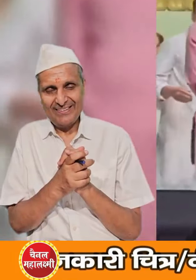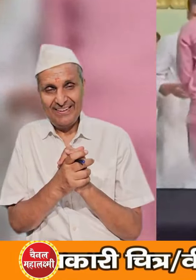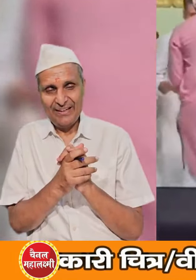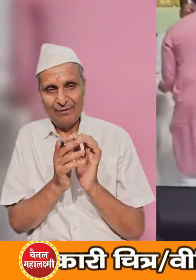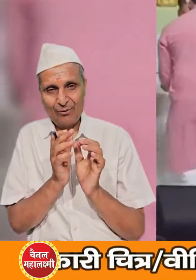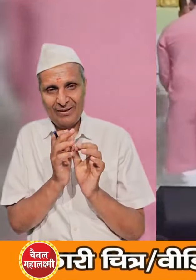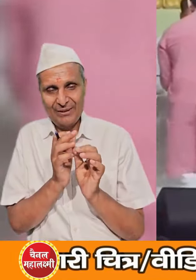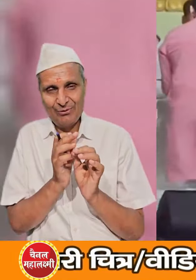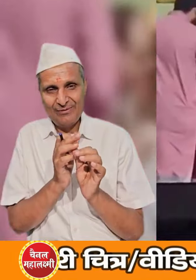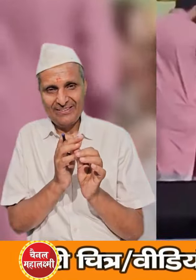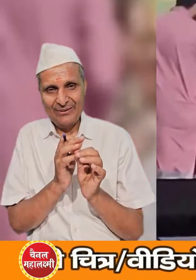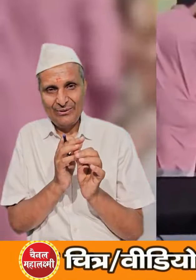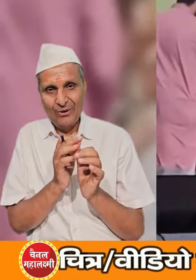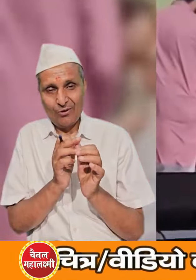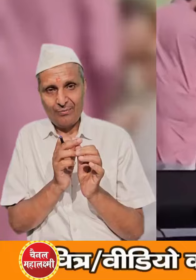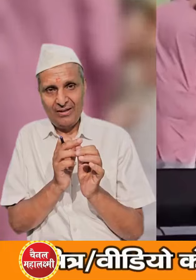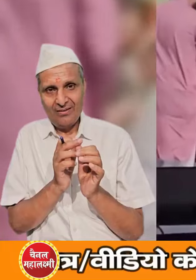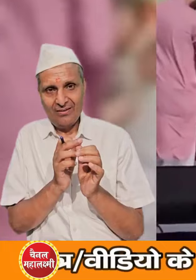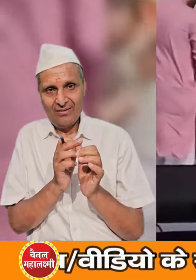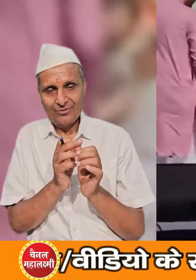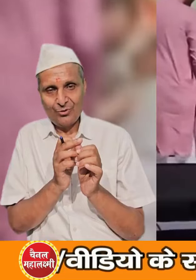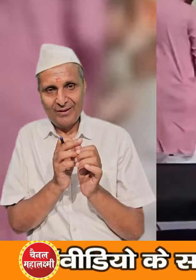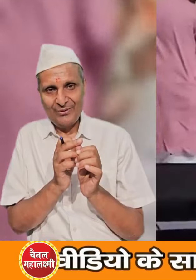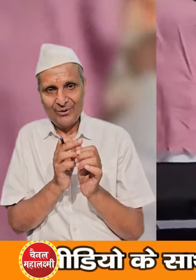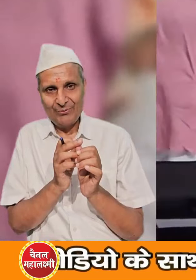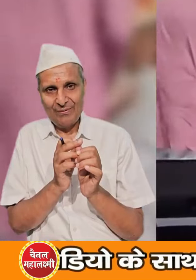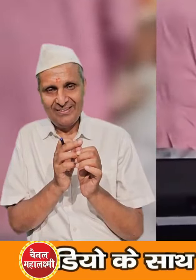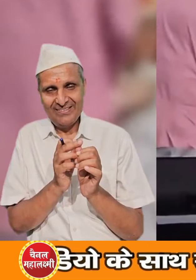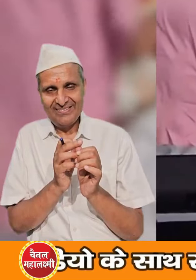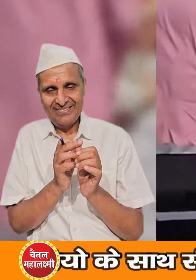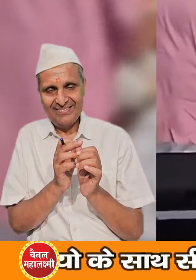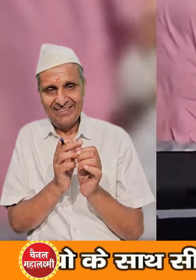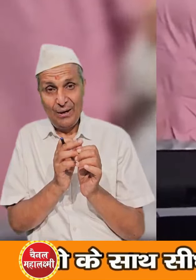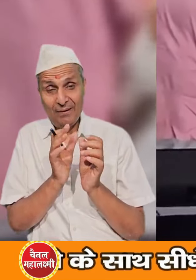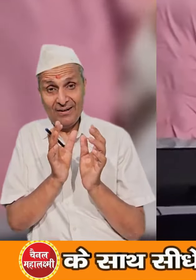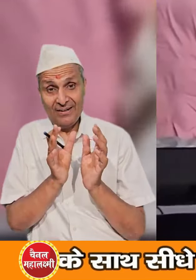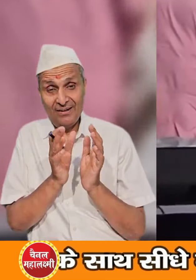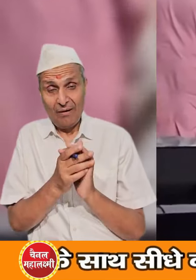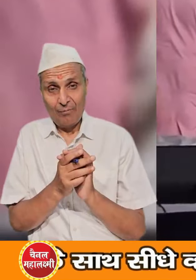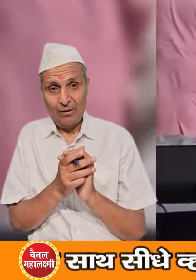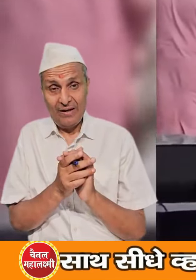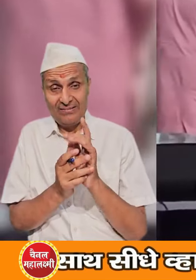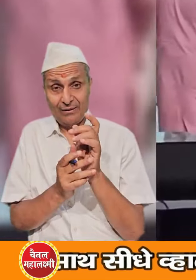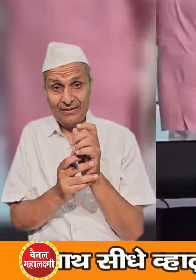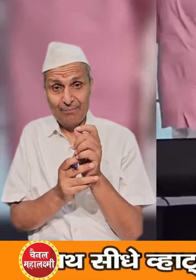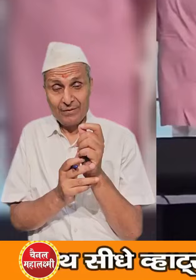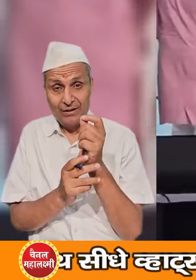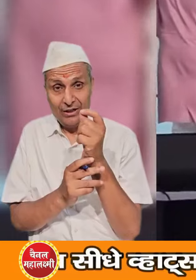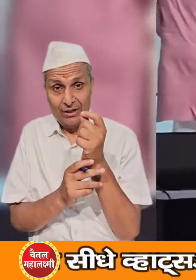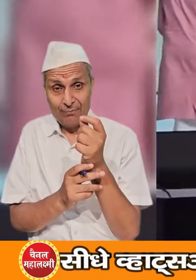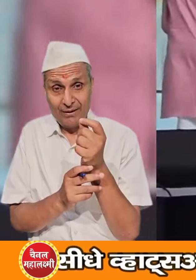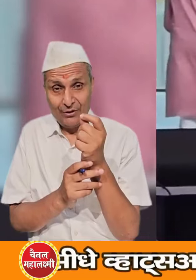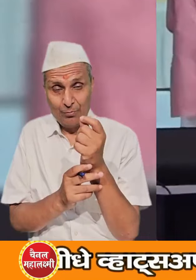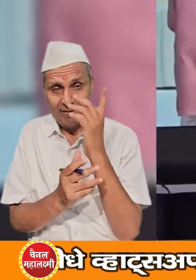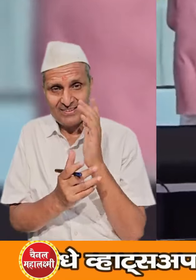बहुत कई बार रोमांटिक मूड में भी देखते हो और कभी सुपर हीरो के रूप में भी पर आपको मालूम है एक अंते